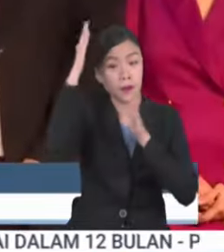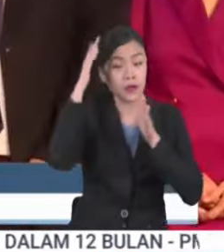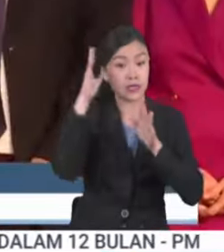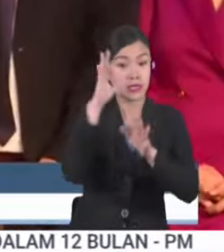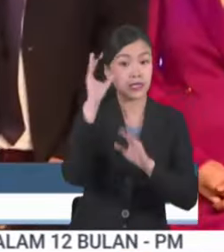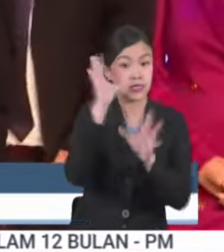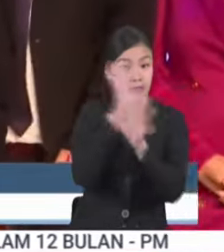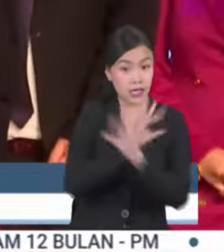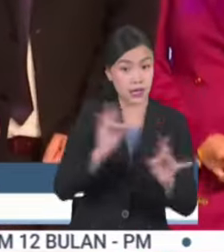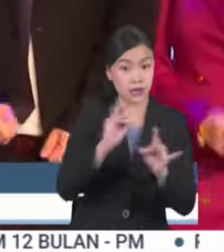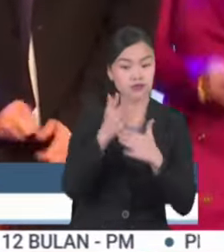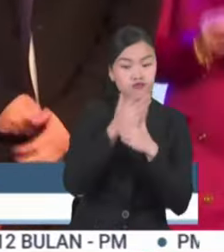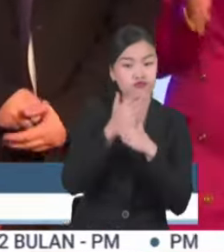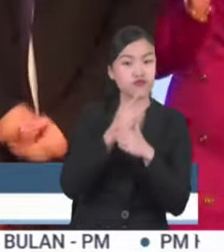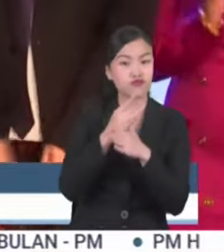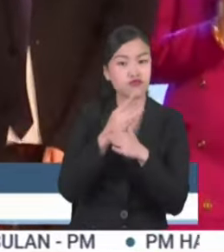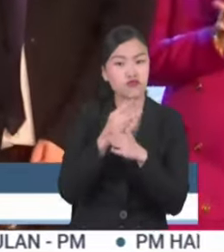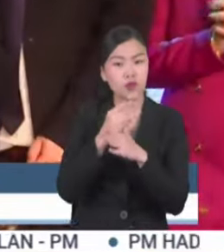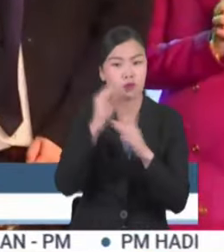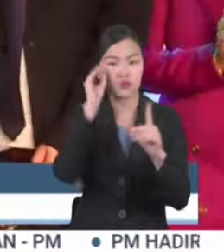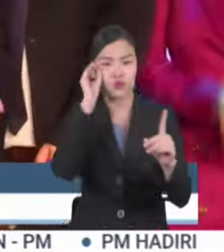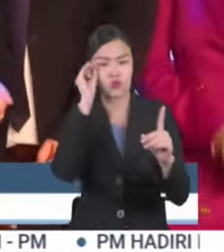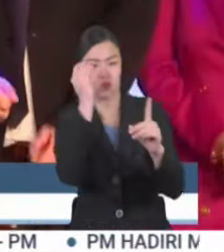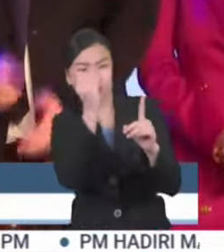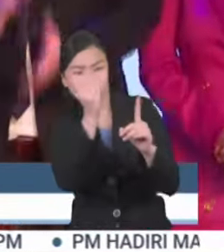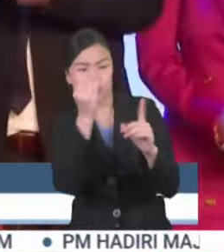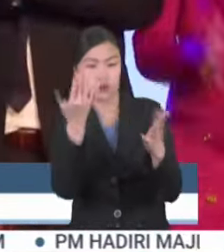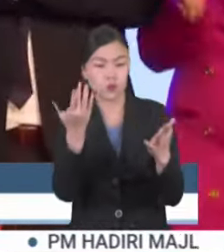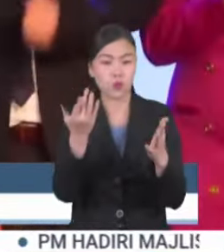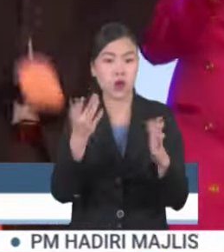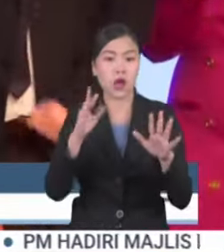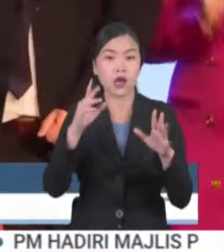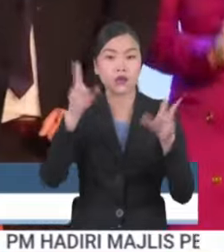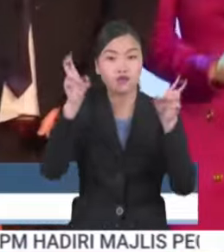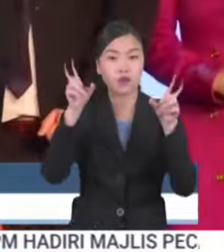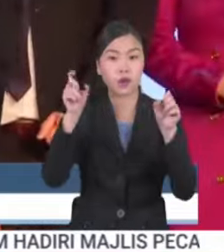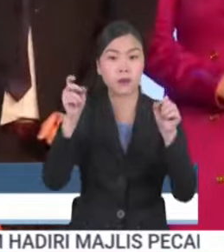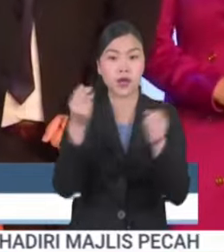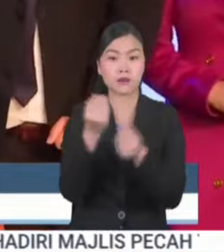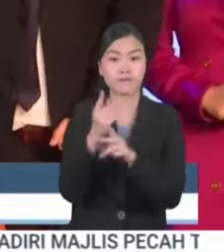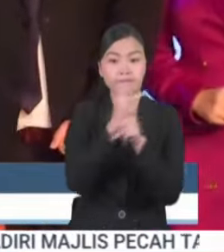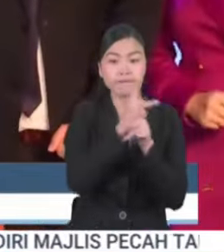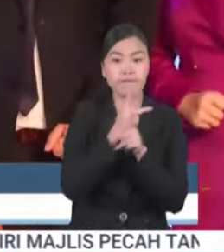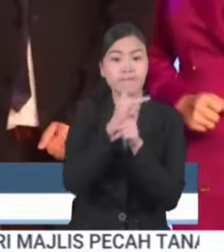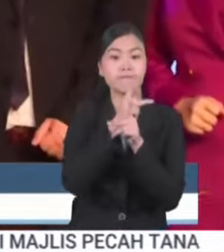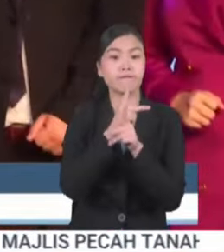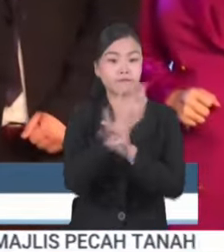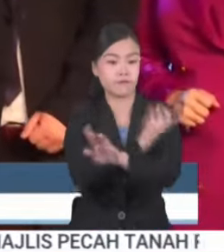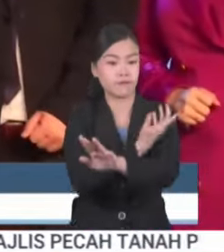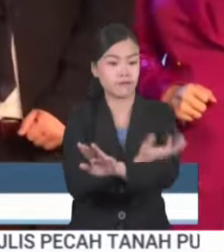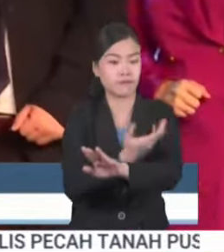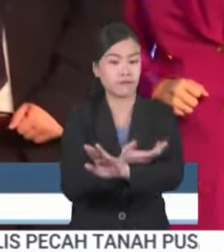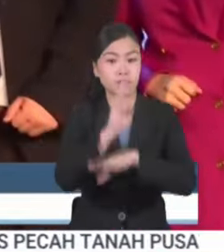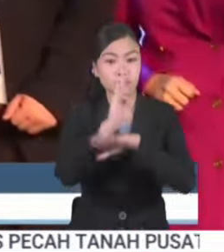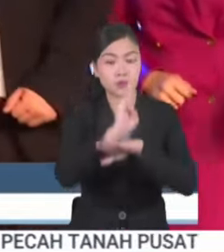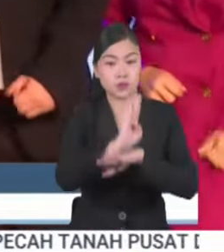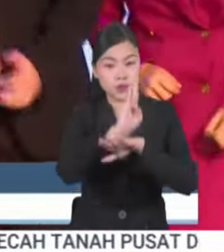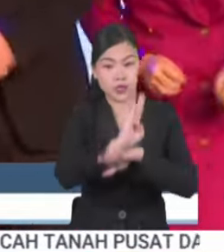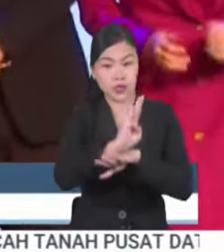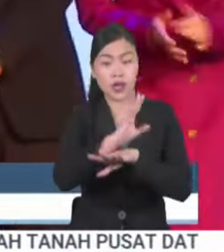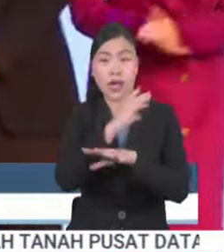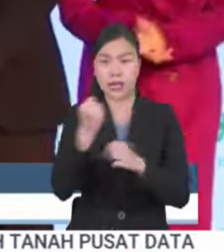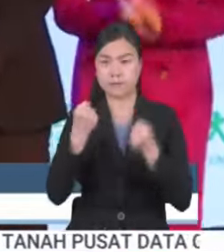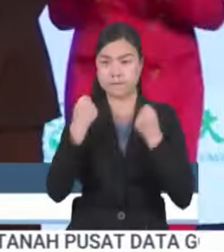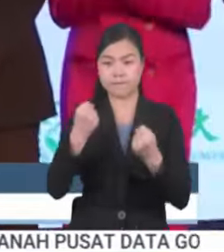antarabangsa, berkongsi pandangan dan pengalaman mengenai isu pemeliharaan dan pemuliharaan warisan budaya. Selain